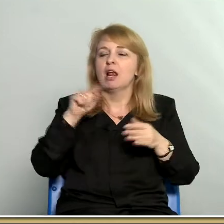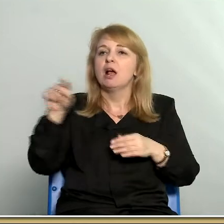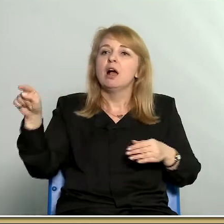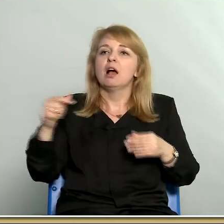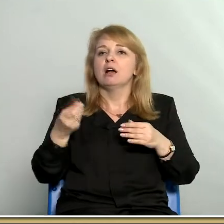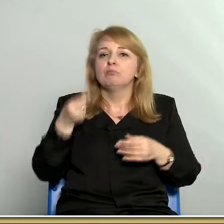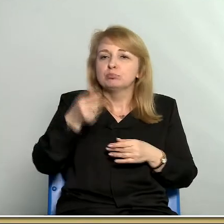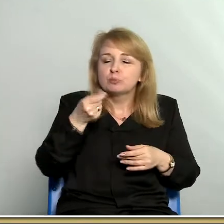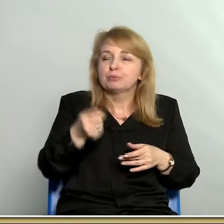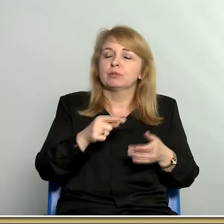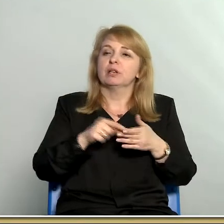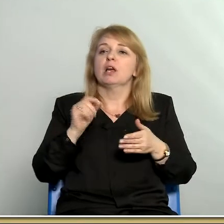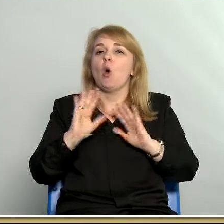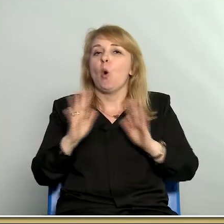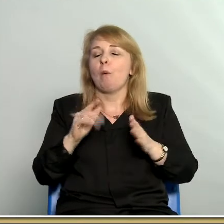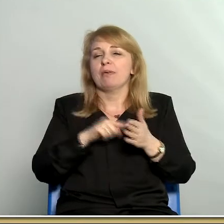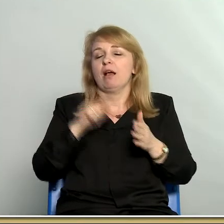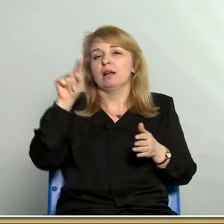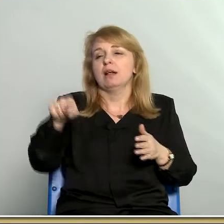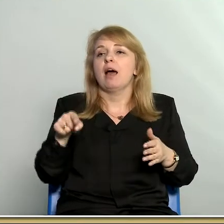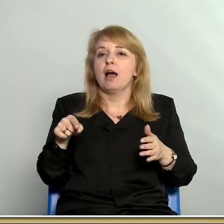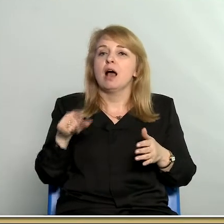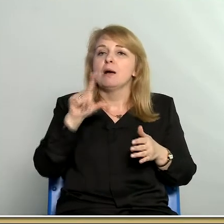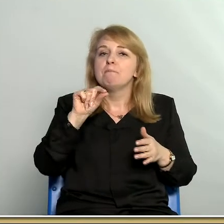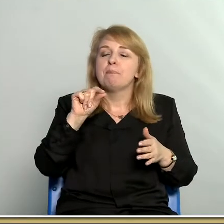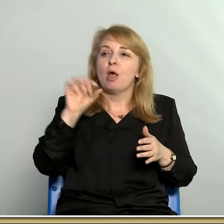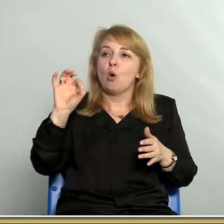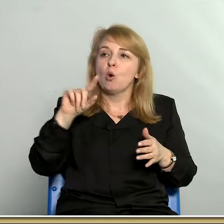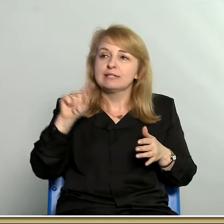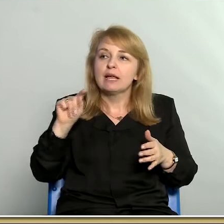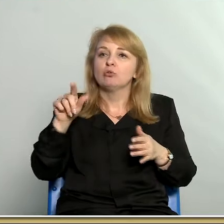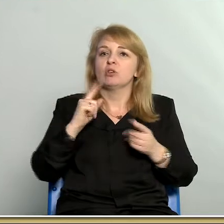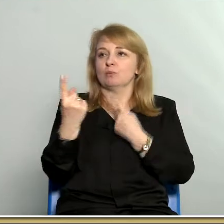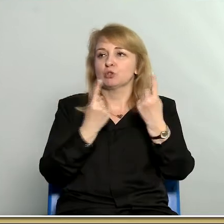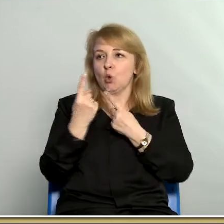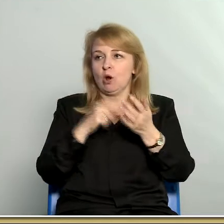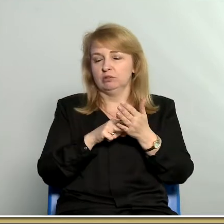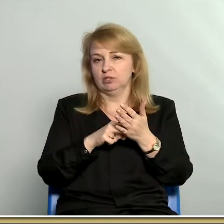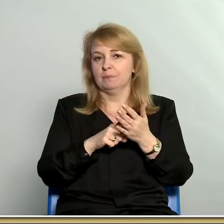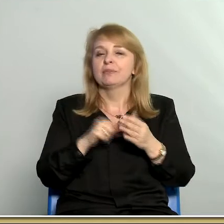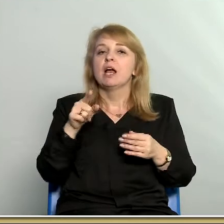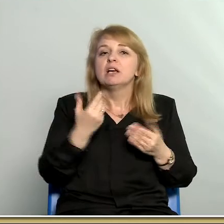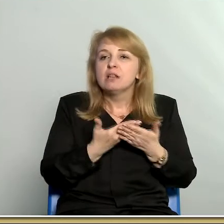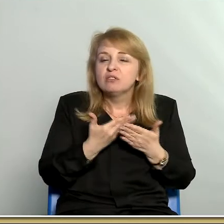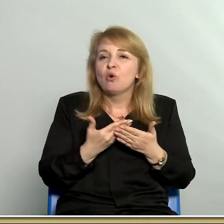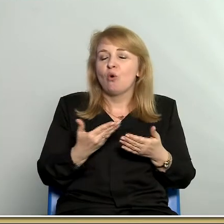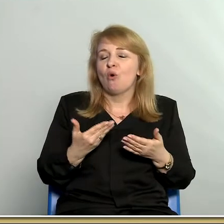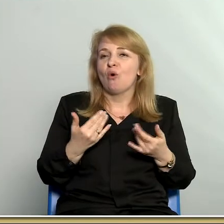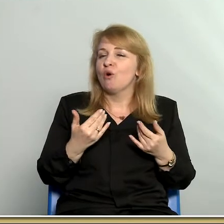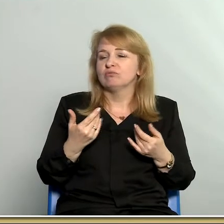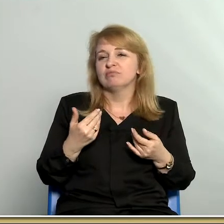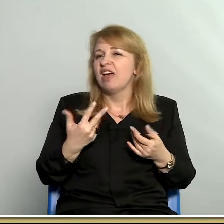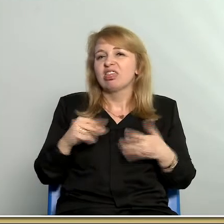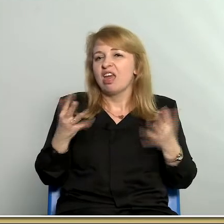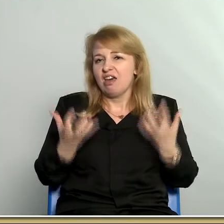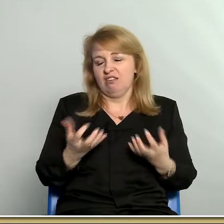inwestować w tę opiekę przy POZ-ach, czyli podmiotach podstawowej opieki zdrowotnej. Nie